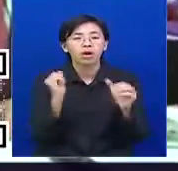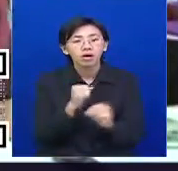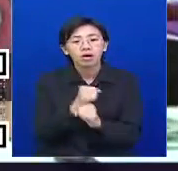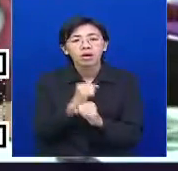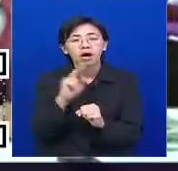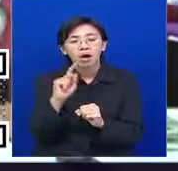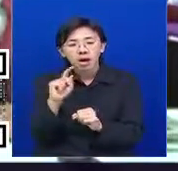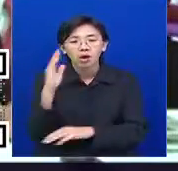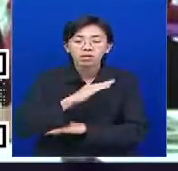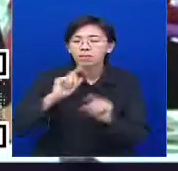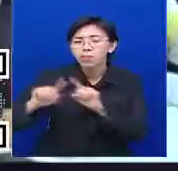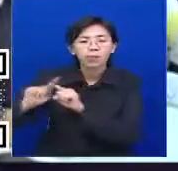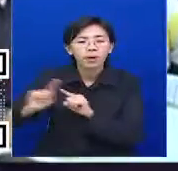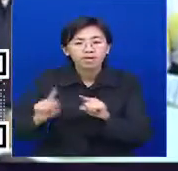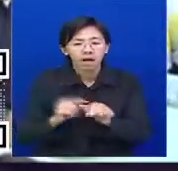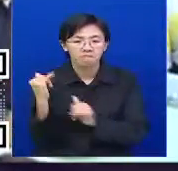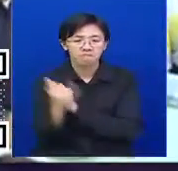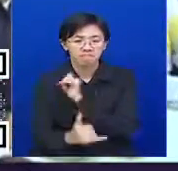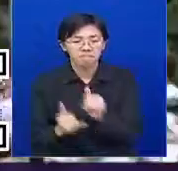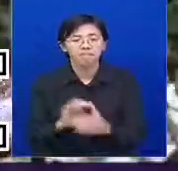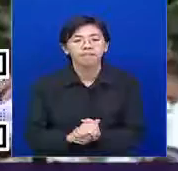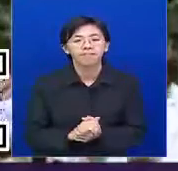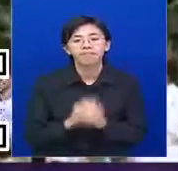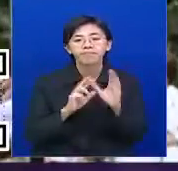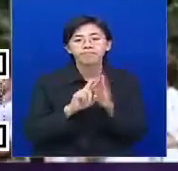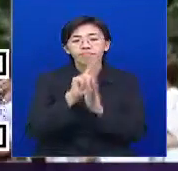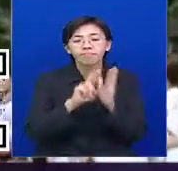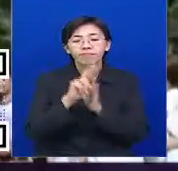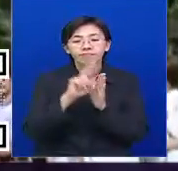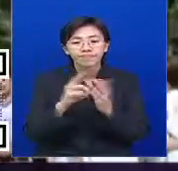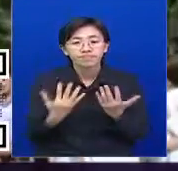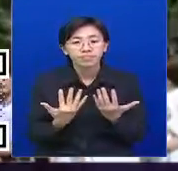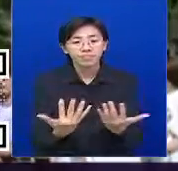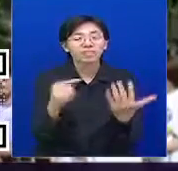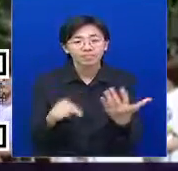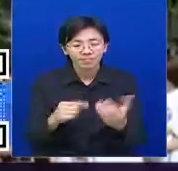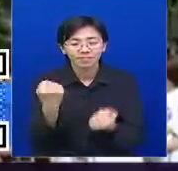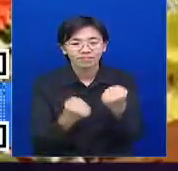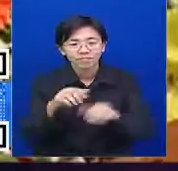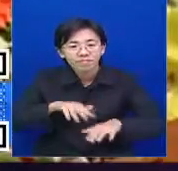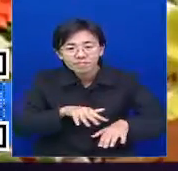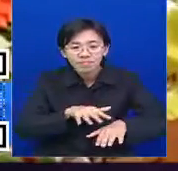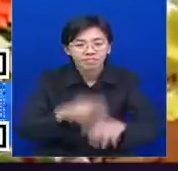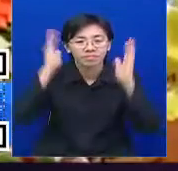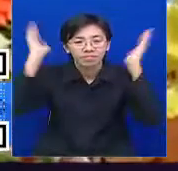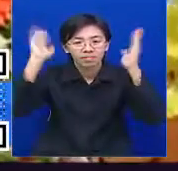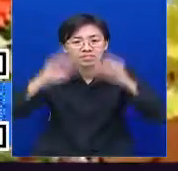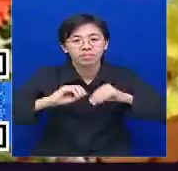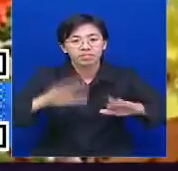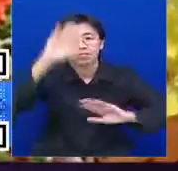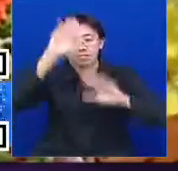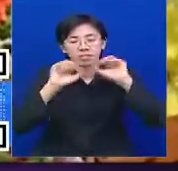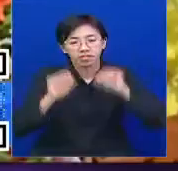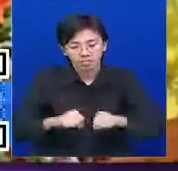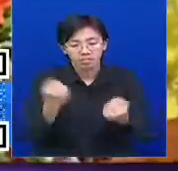ชาชนเข้าร่วมค่ะส่วนที่จังหวัดเชียงรายค่ะมีการปล่อยขบวนรถรณรงค์แล้วก็ประชาสัมพันธ์การออกเสียงประชามติจ